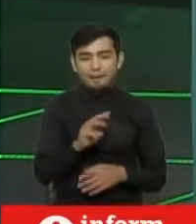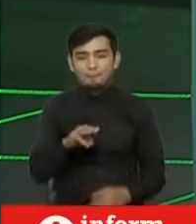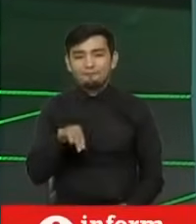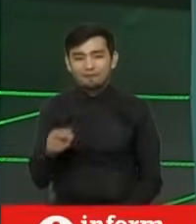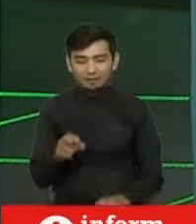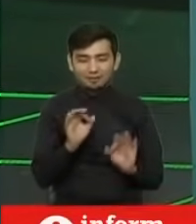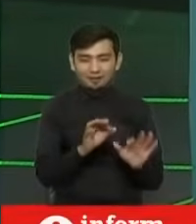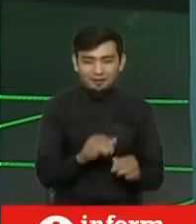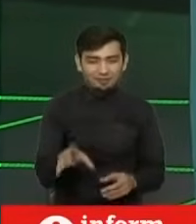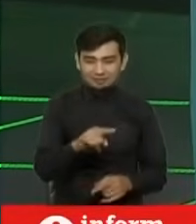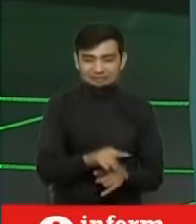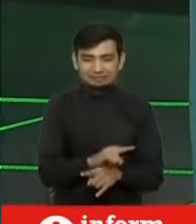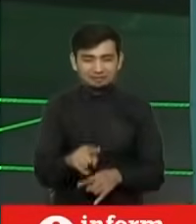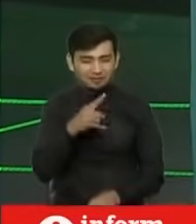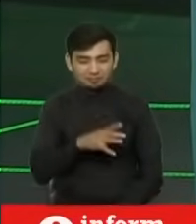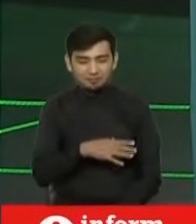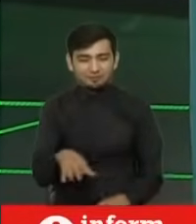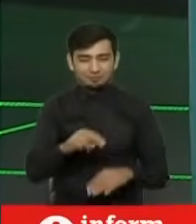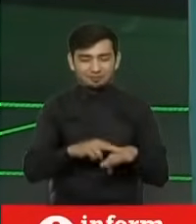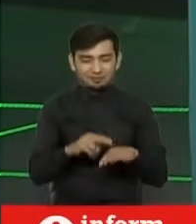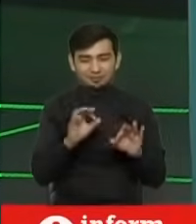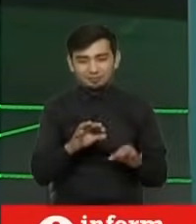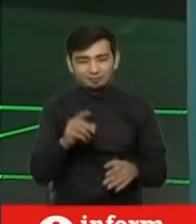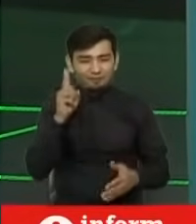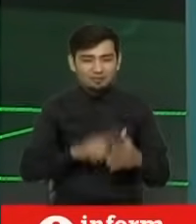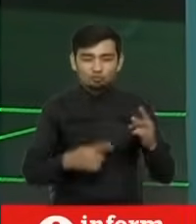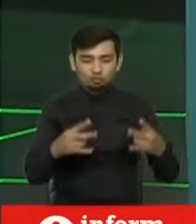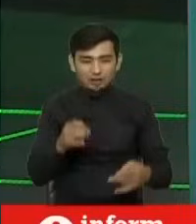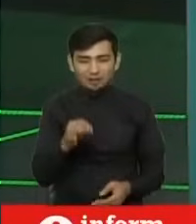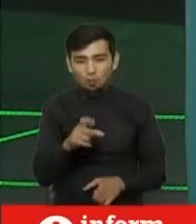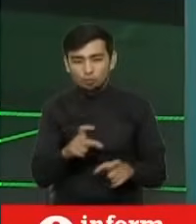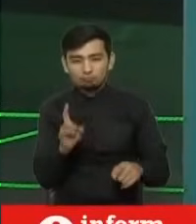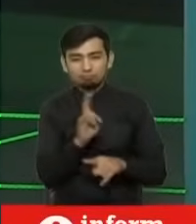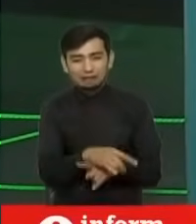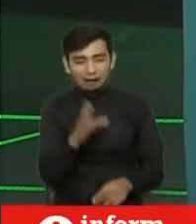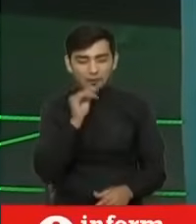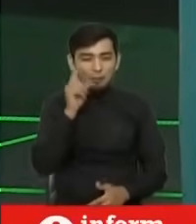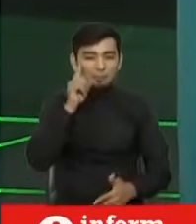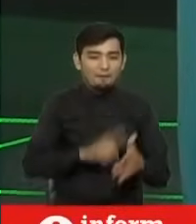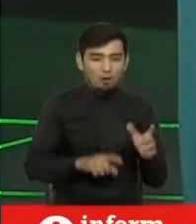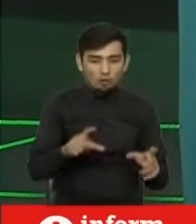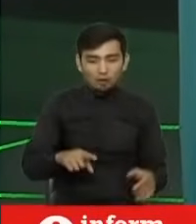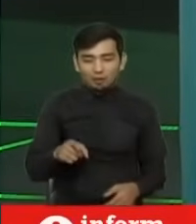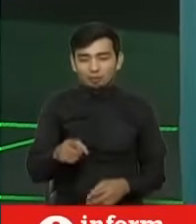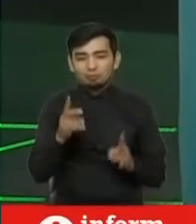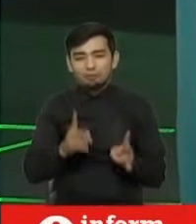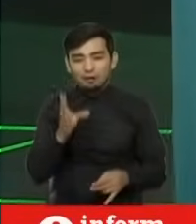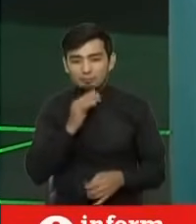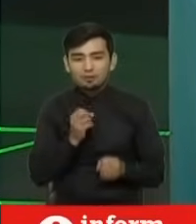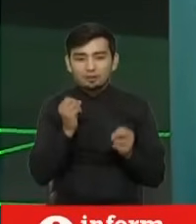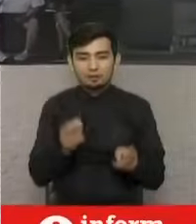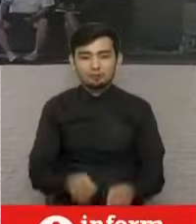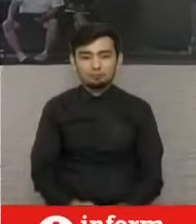это очередная Уловка мошенников по какой схеме работают Аферисты и чем рискуют те кто поверят им узнавала Нина